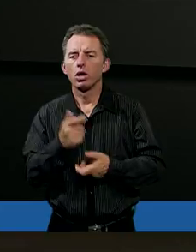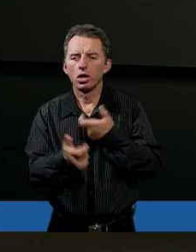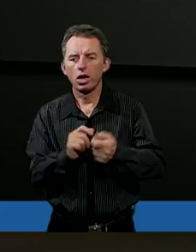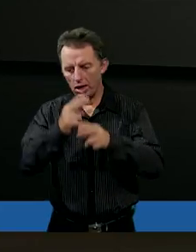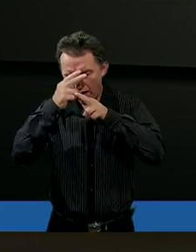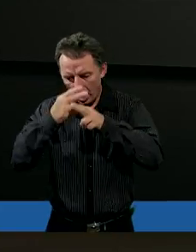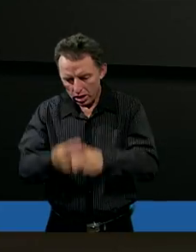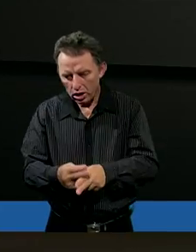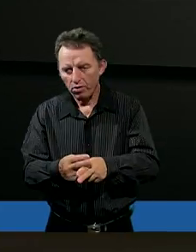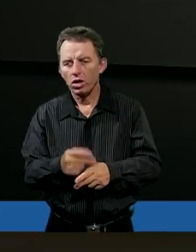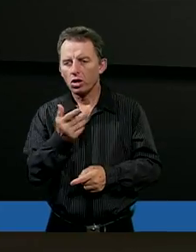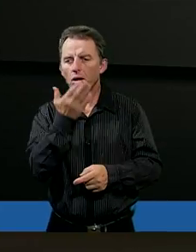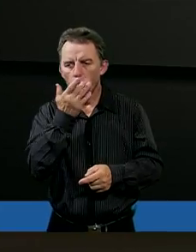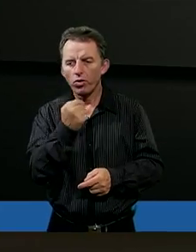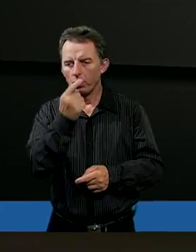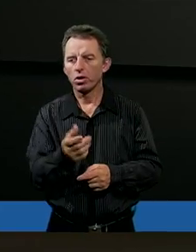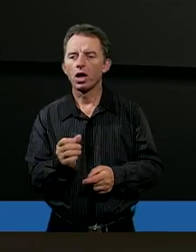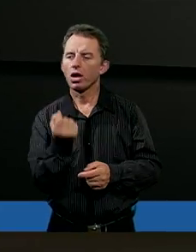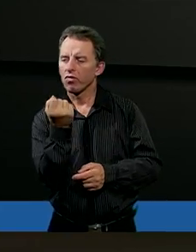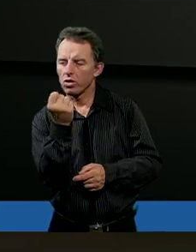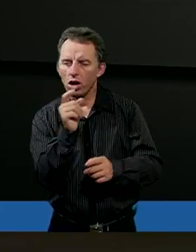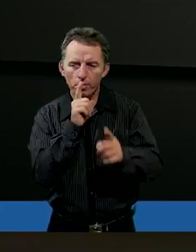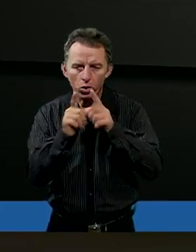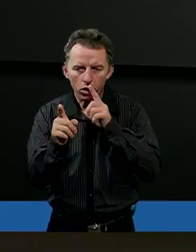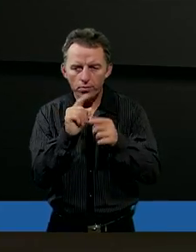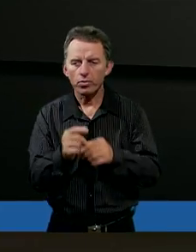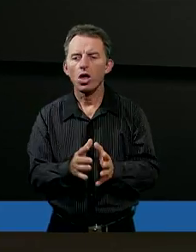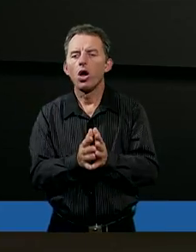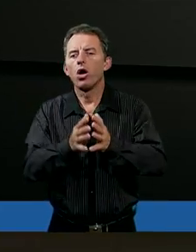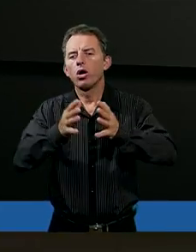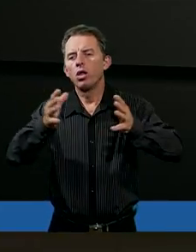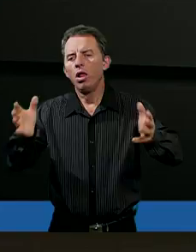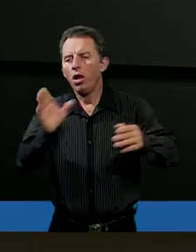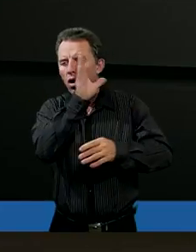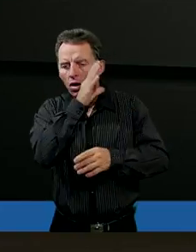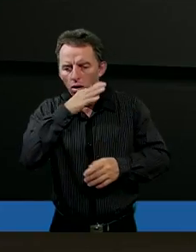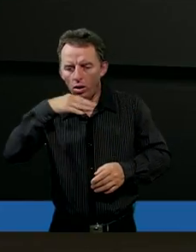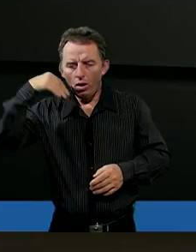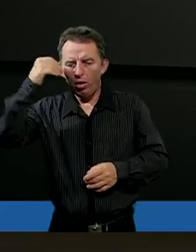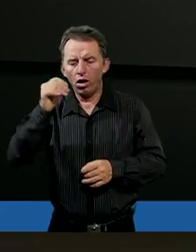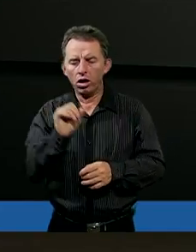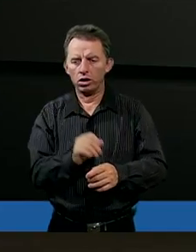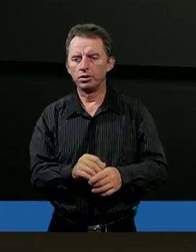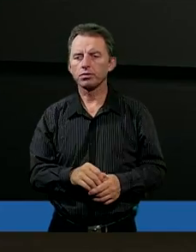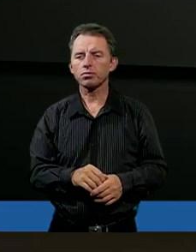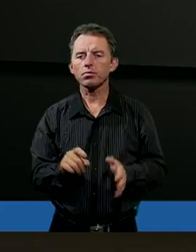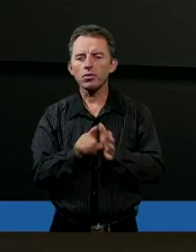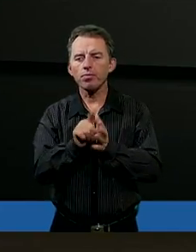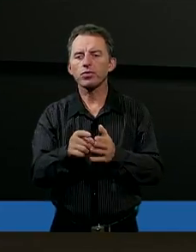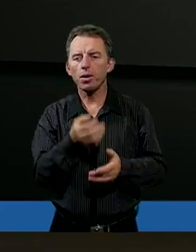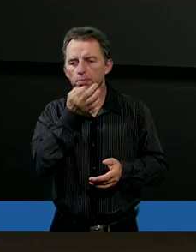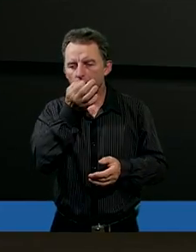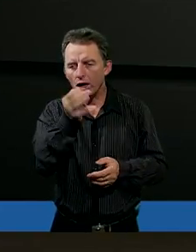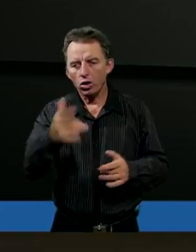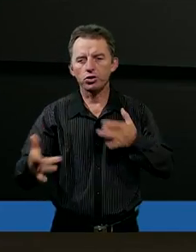takiej naiwnej teodycei, o której chciałbym przez chwilkę porozmawiać. Takiego ogromnego optymizmu. Dlatego, że no,